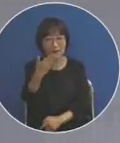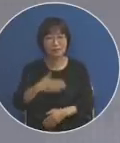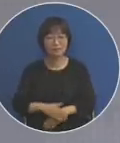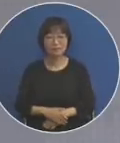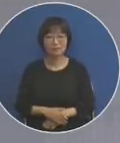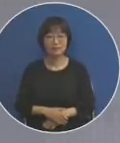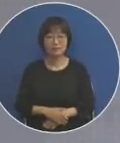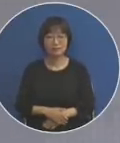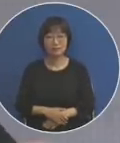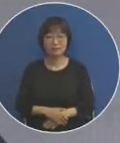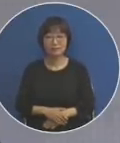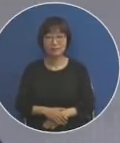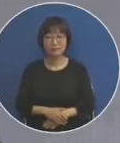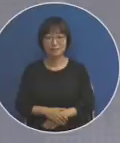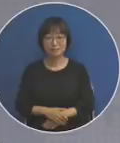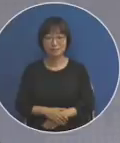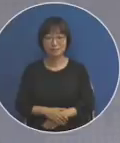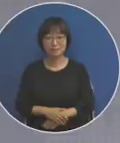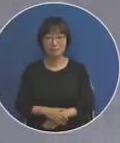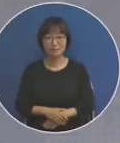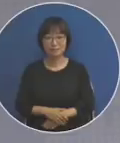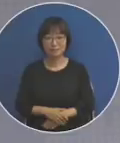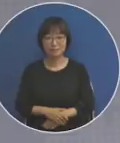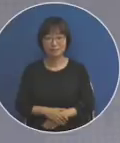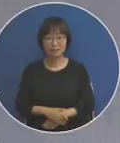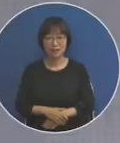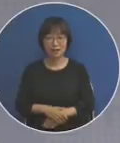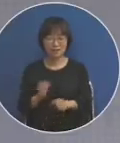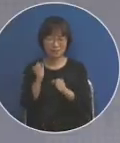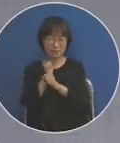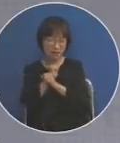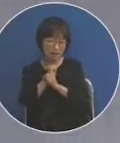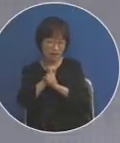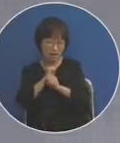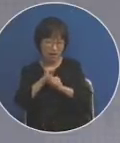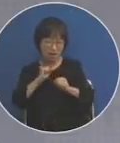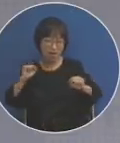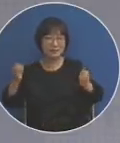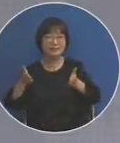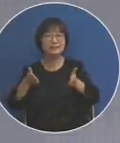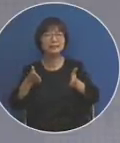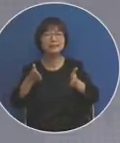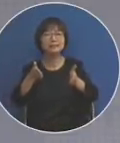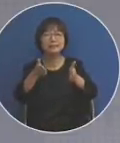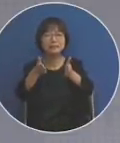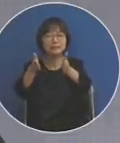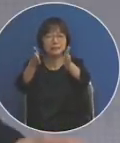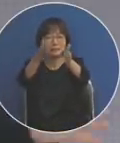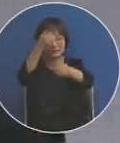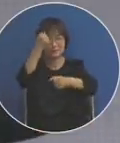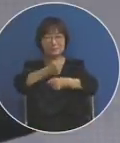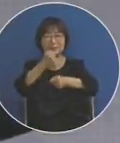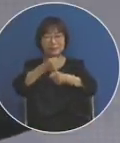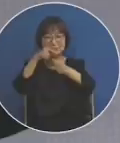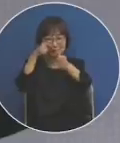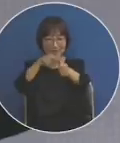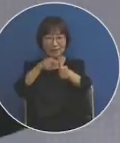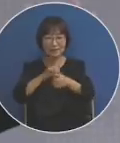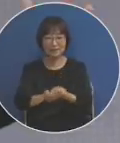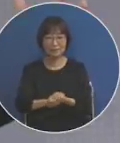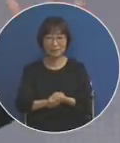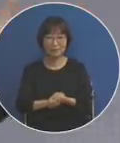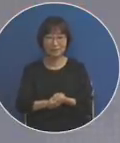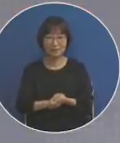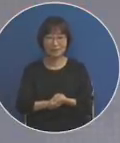hold on to? 오늘 이게 뭐라고 되어 있습니까? What does it say today? 대로를 수축이라는 겁니다. It says to make the highway. 많은